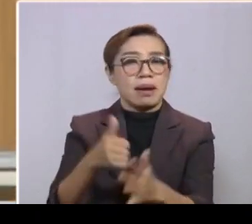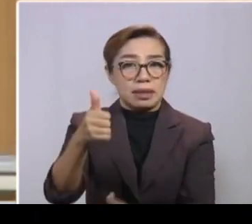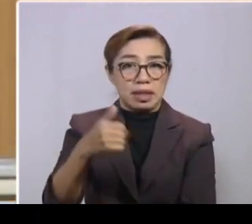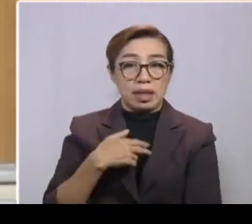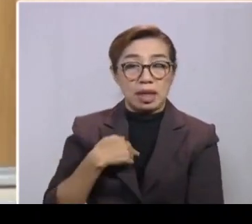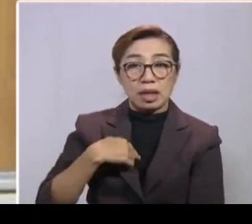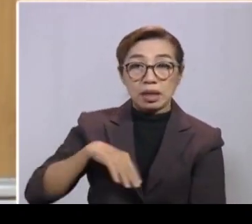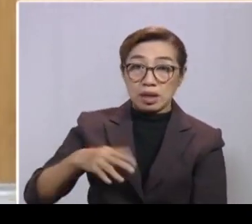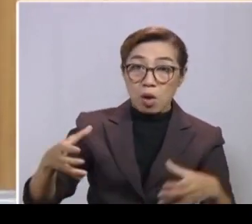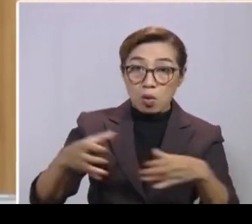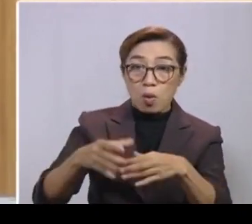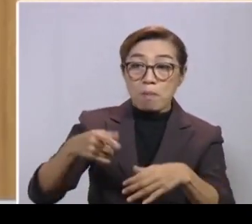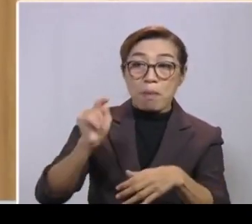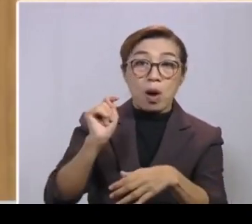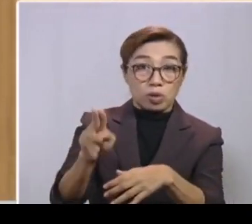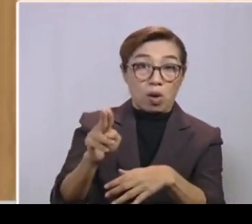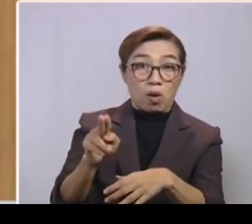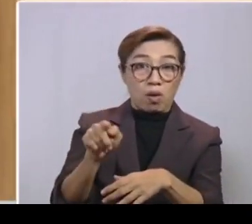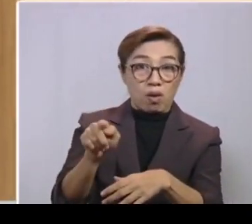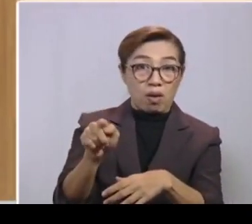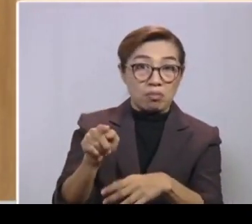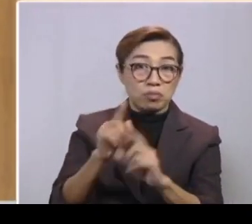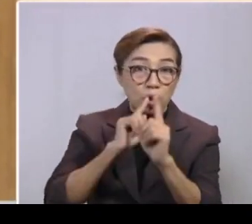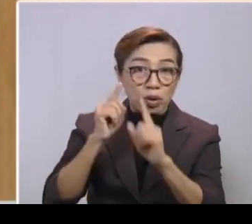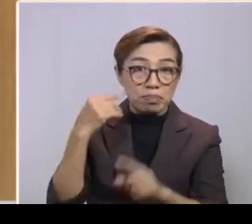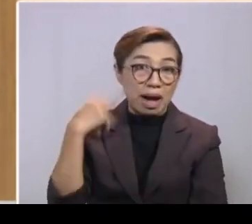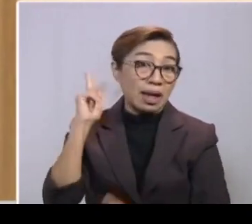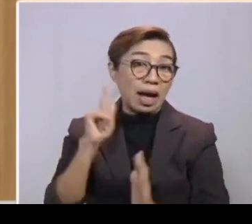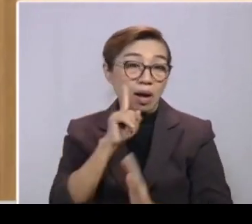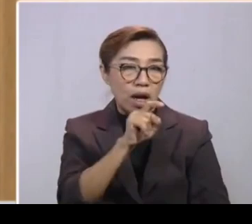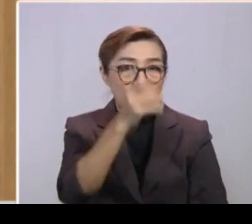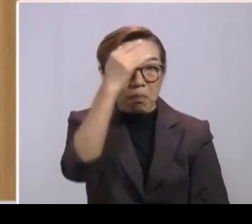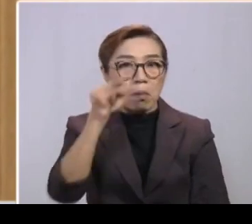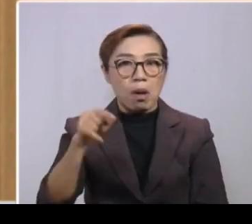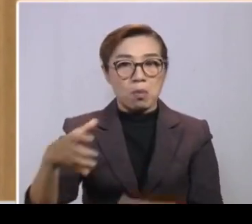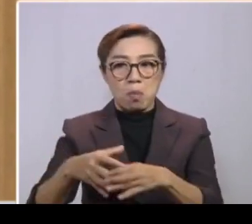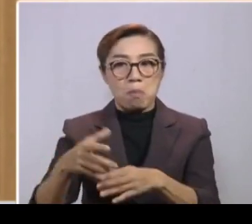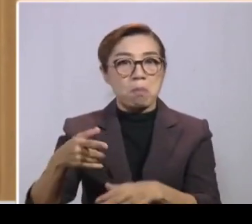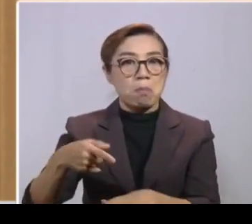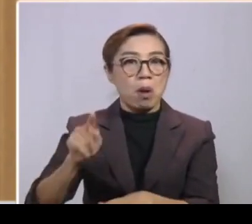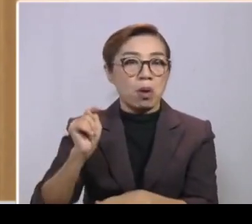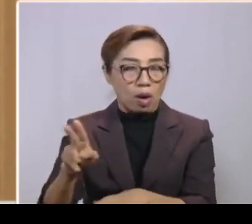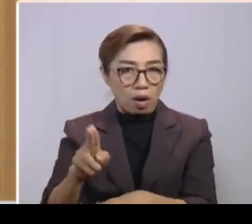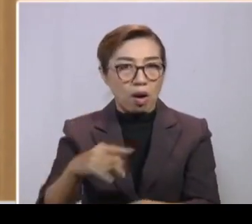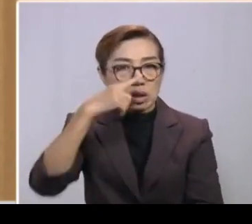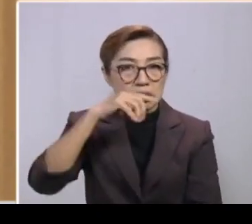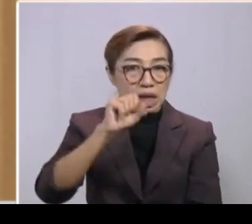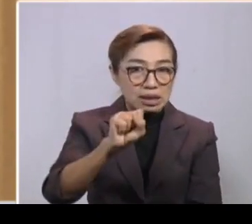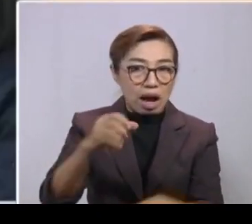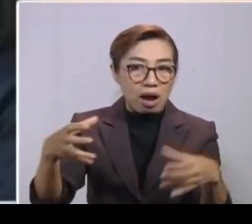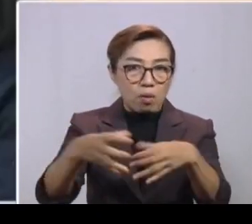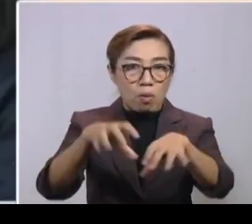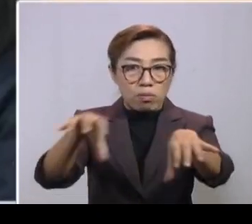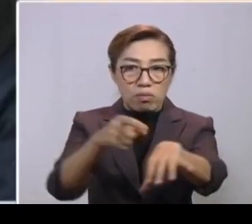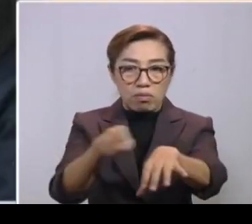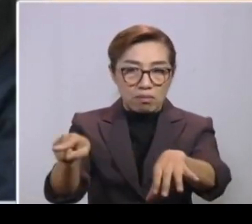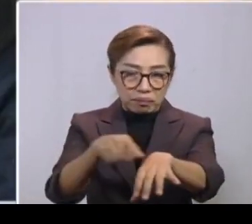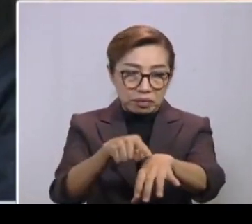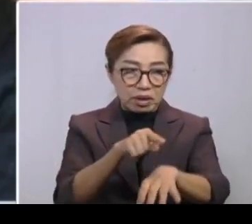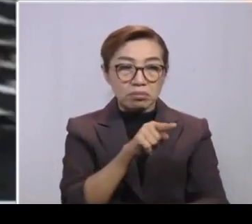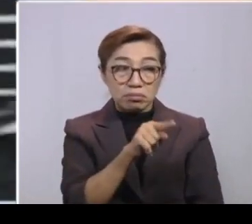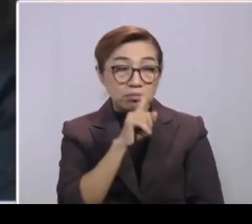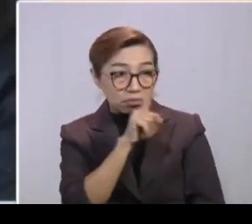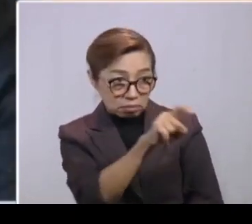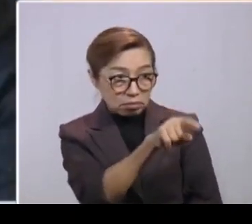ธรรมมเพราะว่าคนก็จับตายคะว่าจะเป็นพรรคเป็นธรรมหรือว่าไทยสร้างไทยเรื่องการย้ายพรรคหมออ๋องบอกว่า